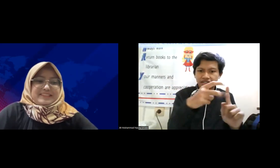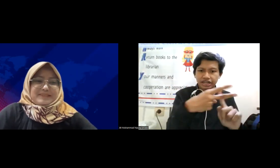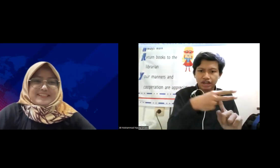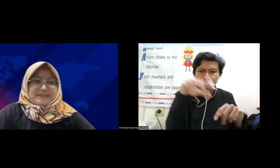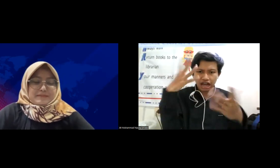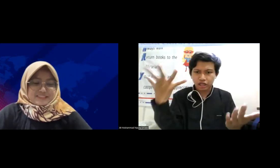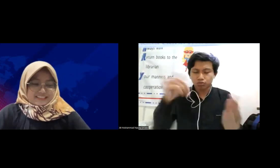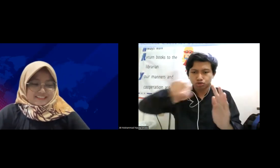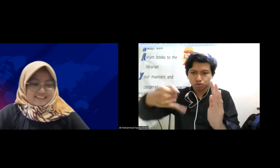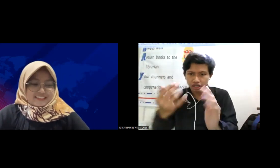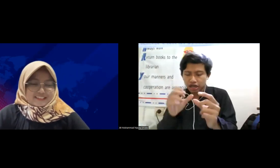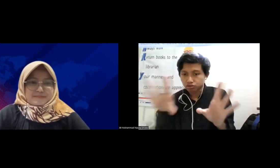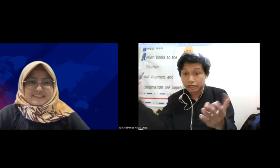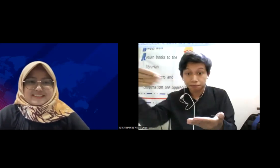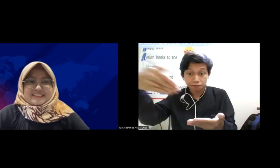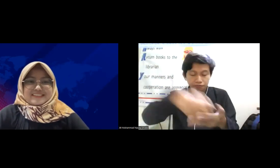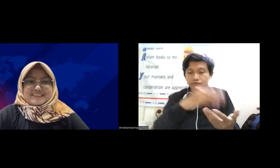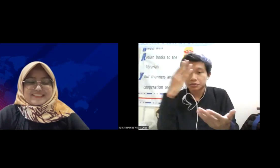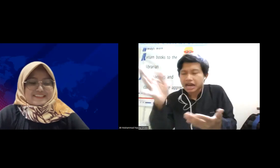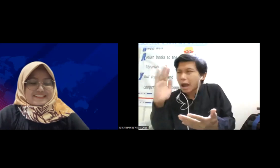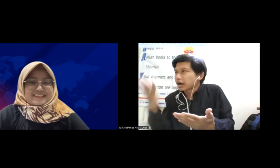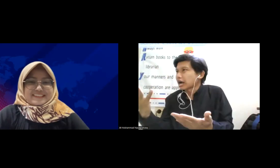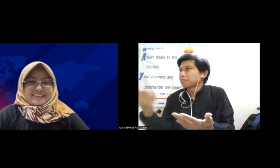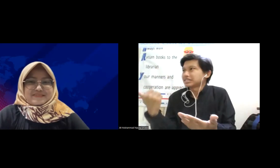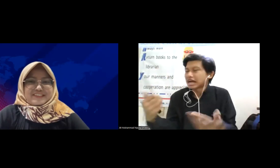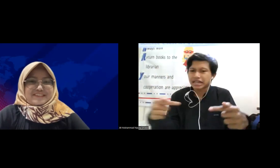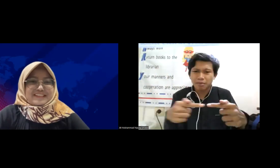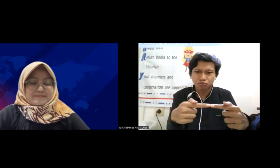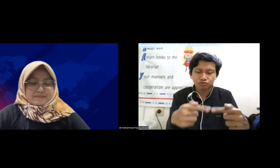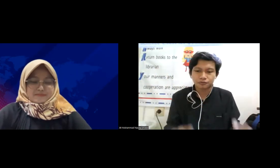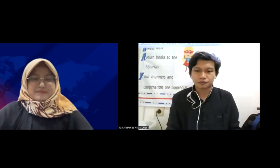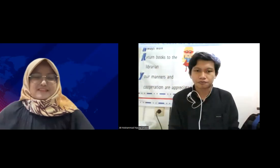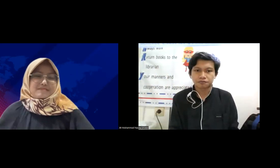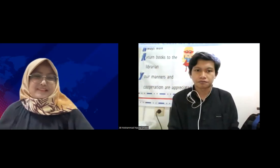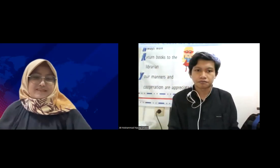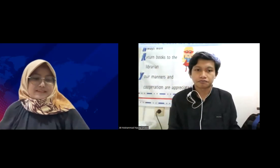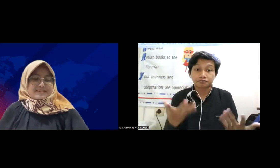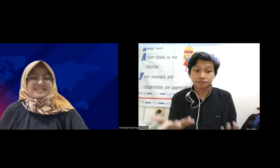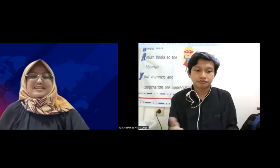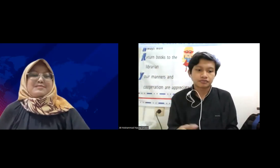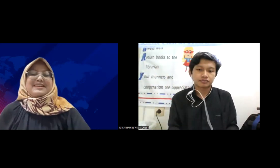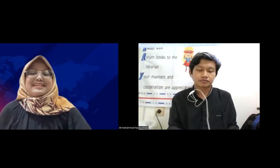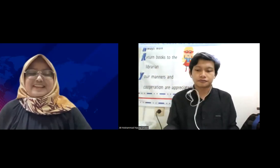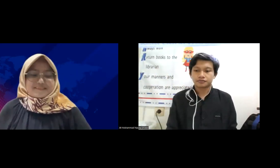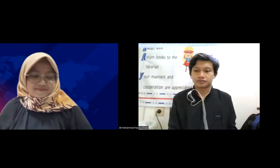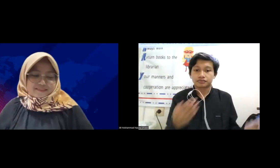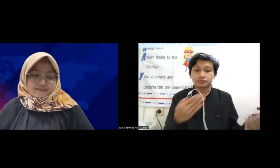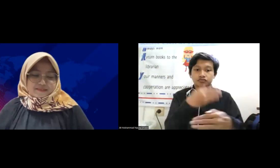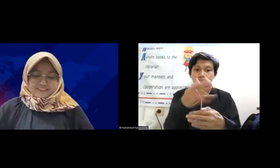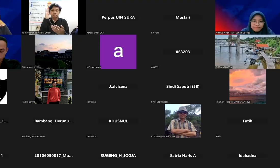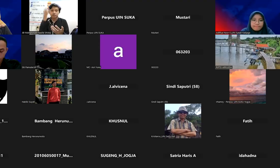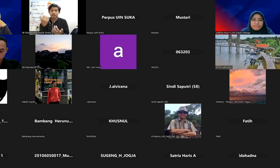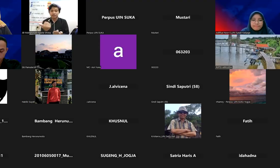Terima kasih Pak Mustari atas pertanyaannya silahkan Kak adil via atau Kak Habibie menjawab atau nanti bisa secara bergantian